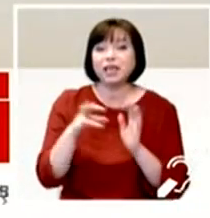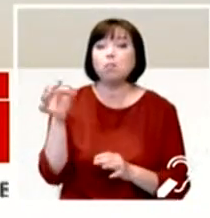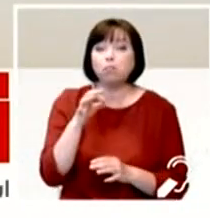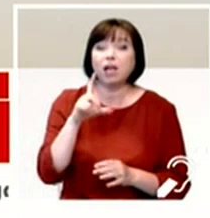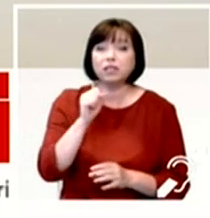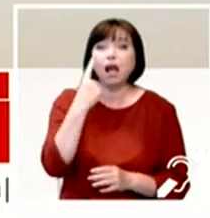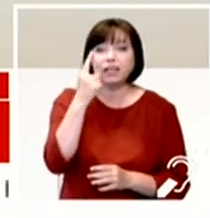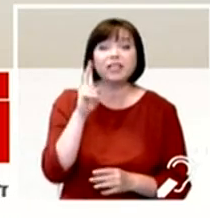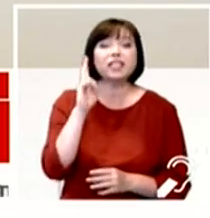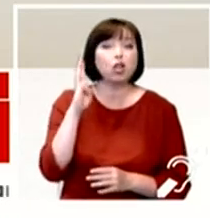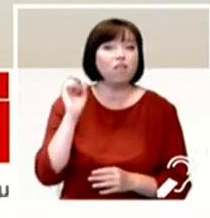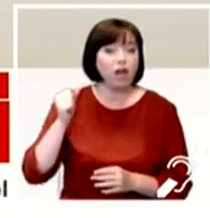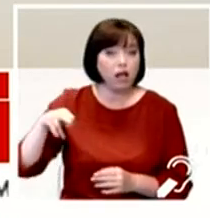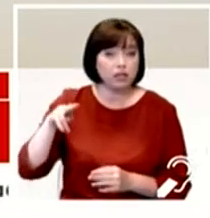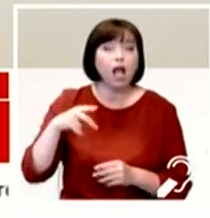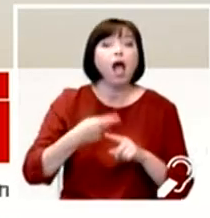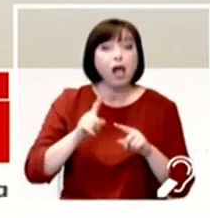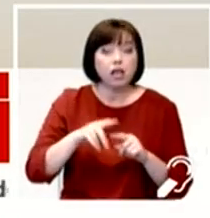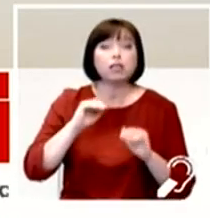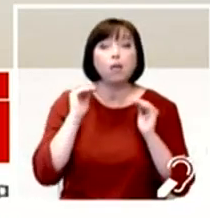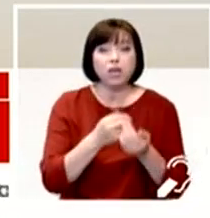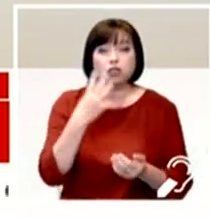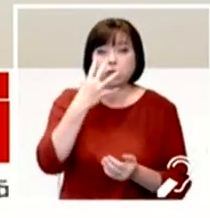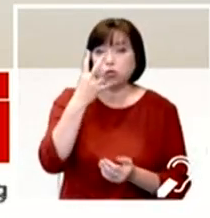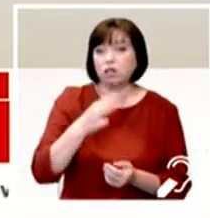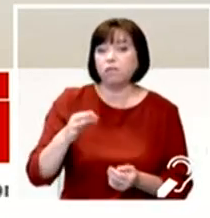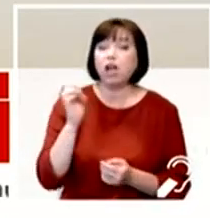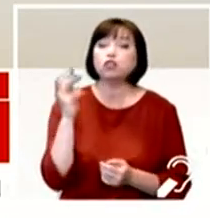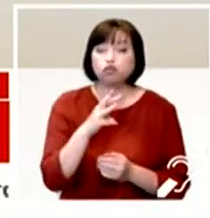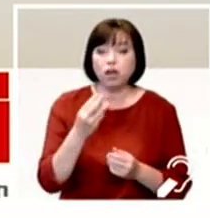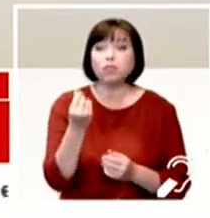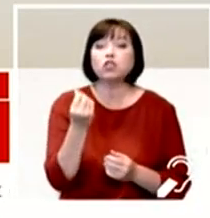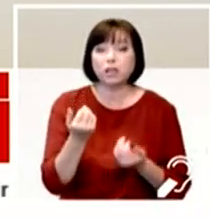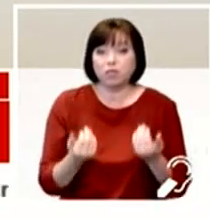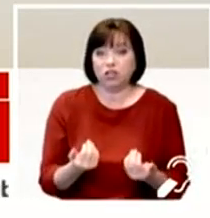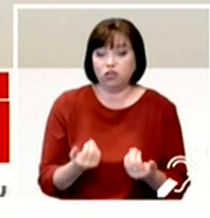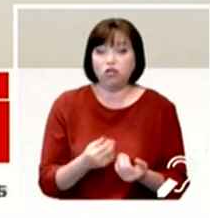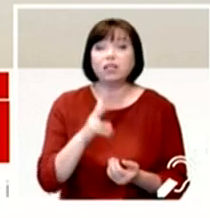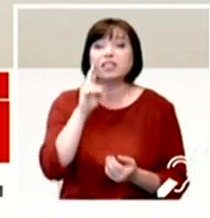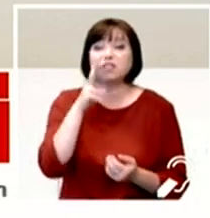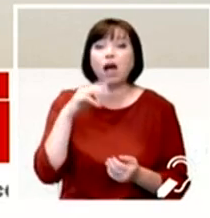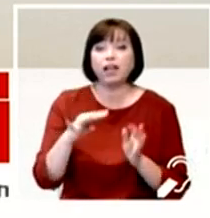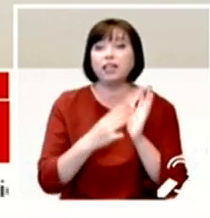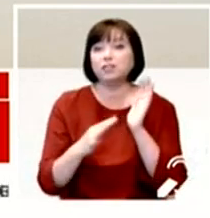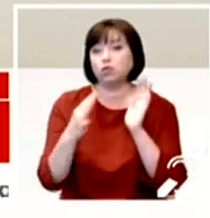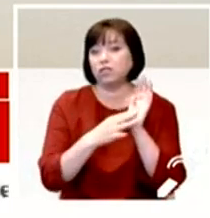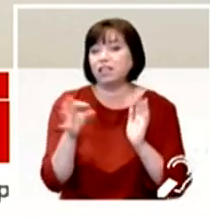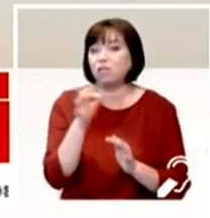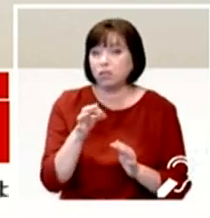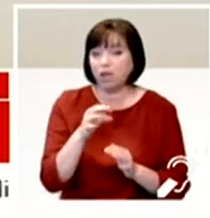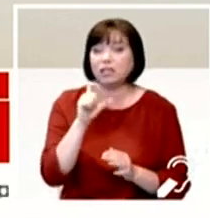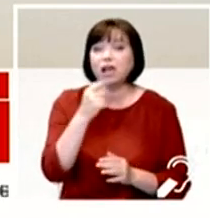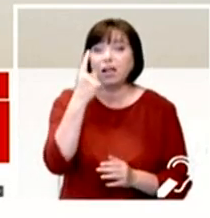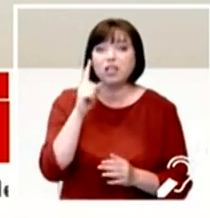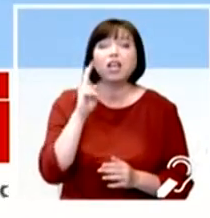lei pentru un kilowatt-oră, adică mai puțin cu 42 de bani față de tariful actual de 2,99 lei pentru